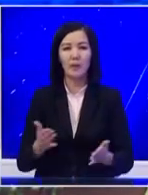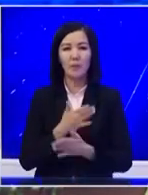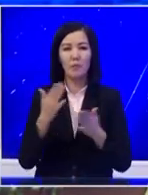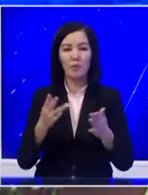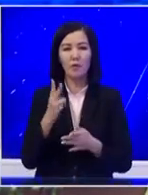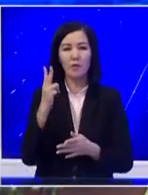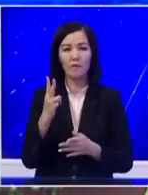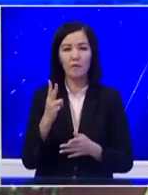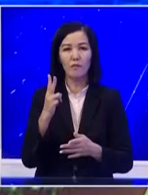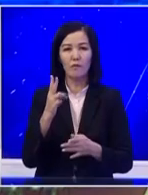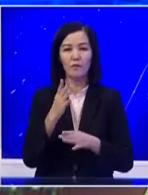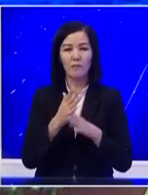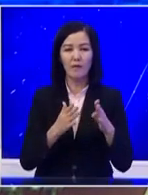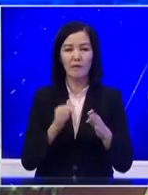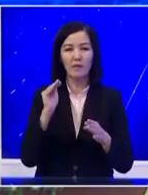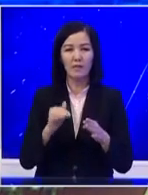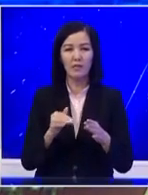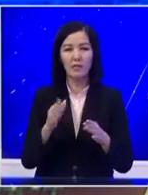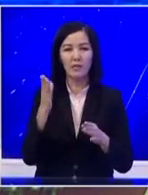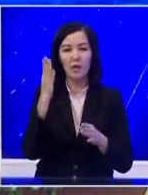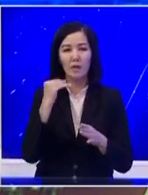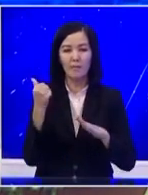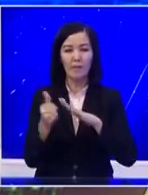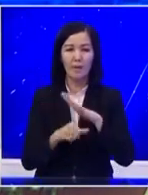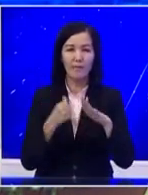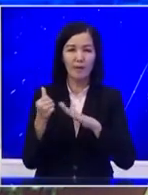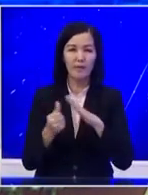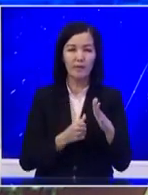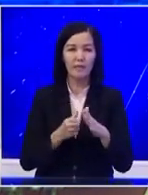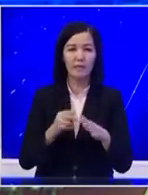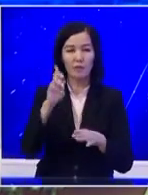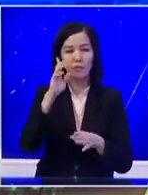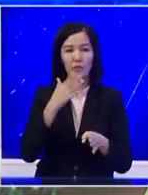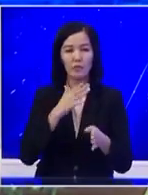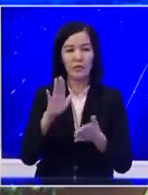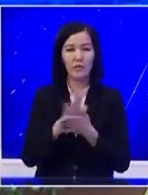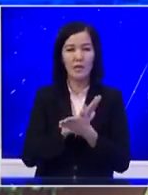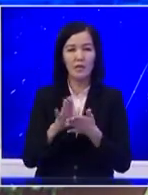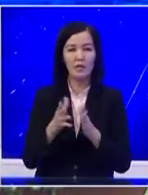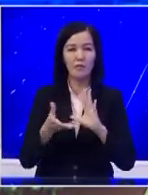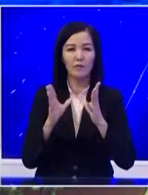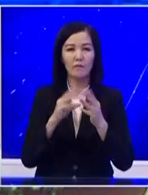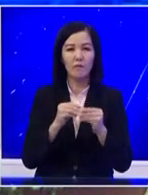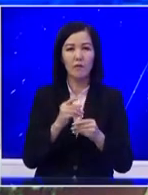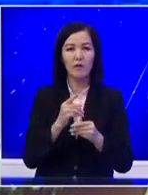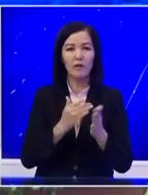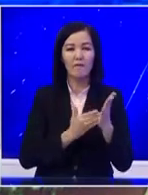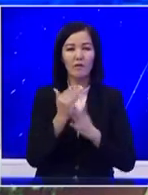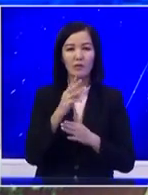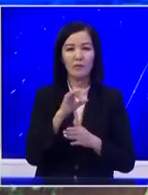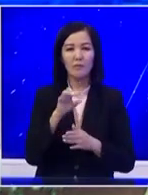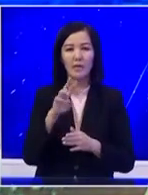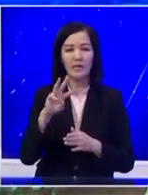Более 2500 безработных Алматинской области получили государственные гранты на общую сумму свыше 1 000 000 000 тенге. Теперь